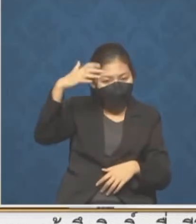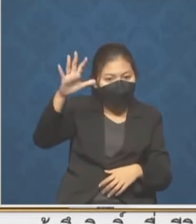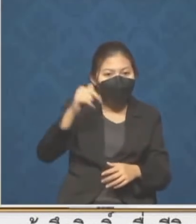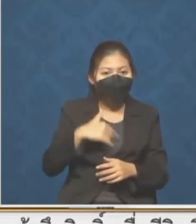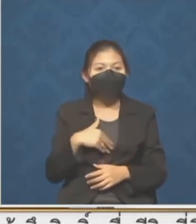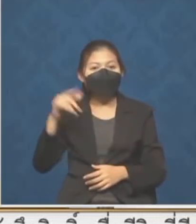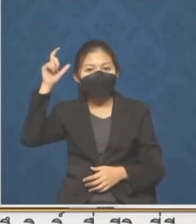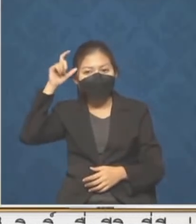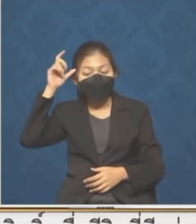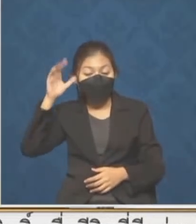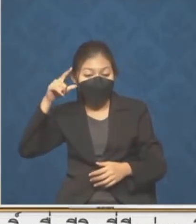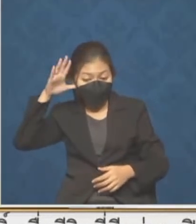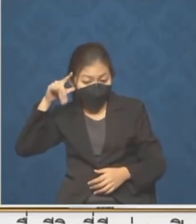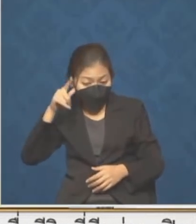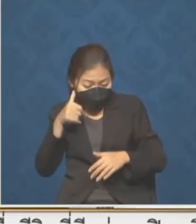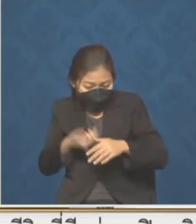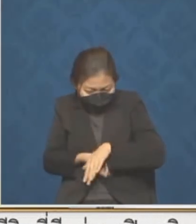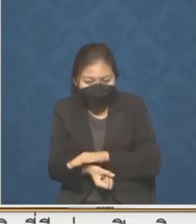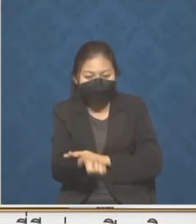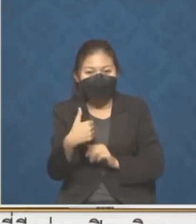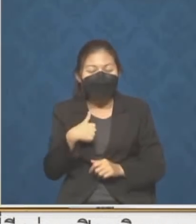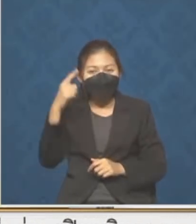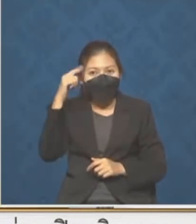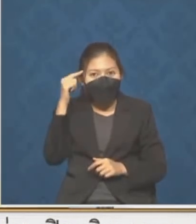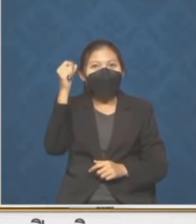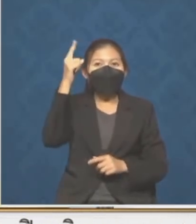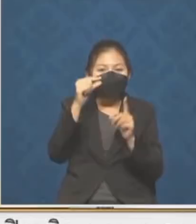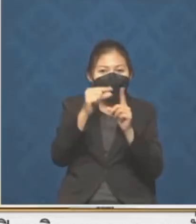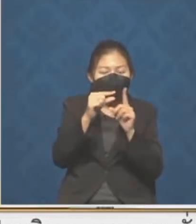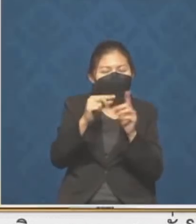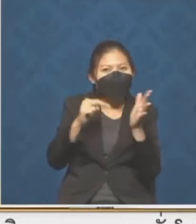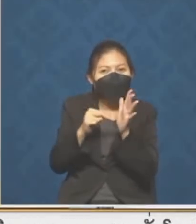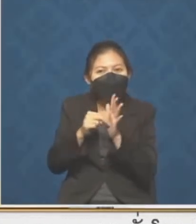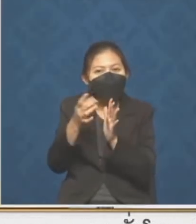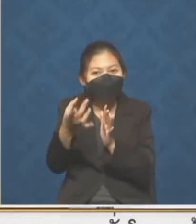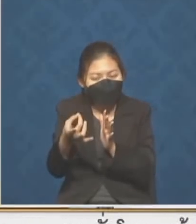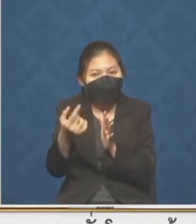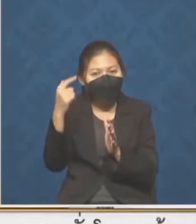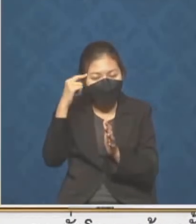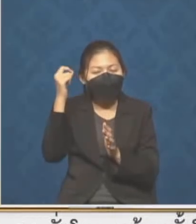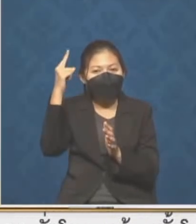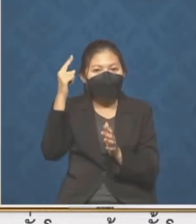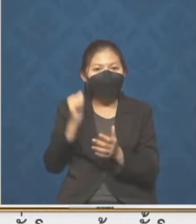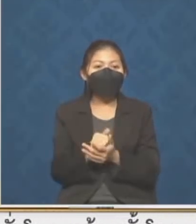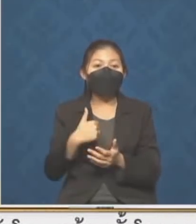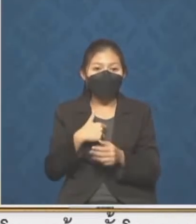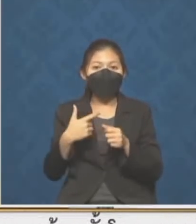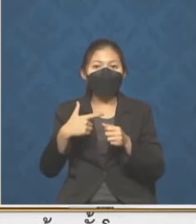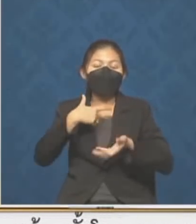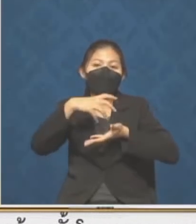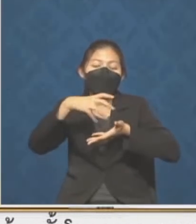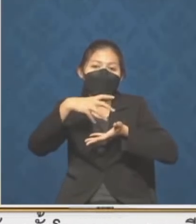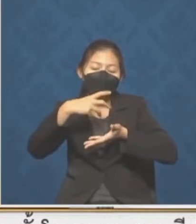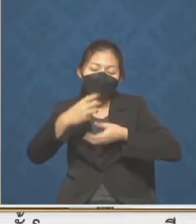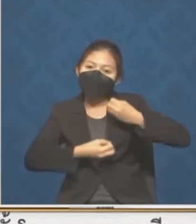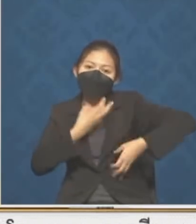จแสลงนี้ชัดเจนวันนี้ครับสิ่งที่ผมจะพูดต่อไปนี้ก็คือผมขออภิปรายและไม่ไว้วางใจ